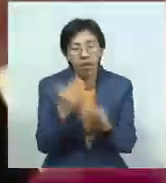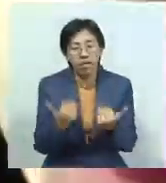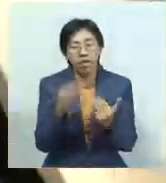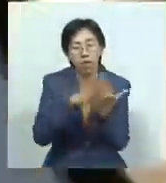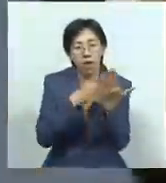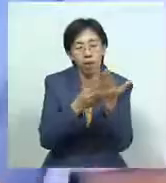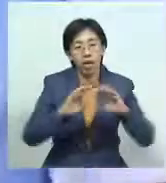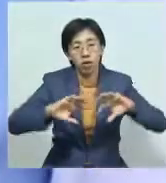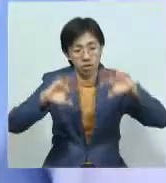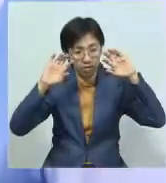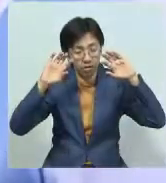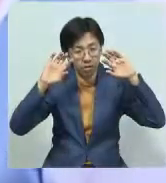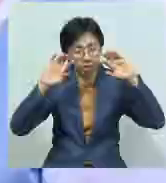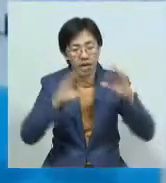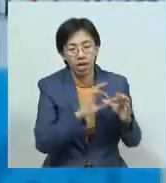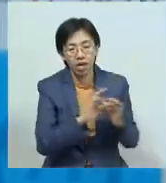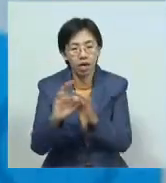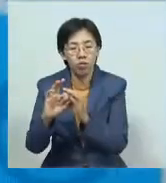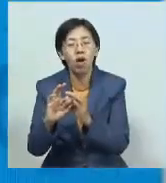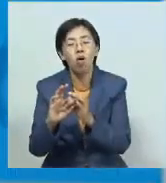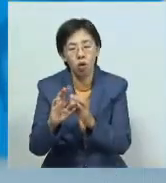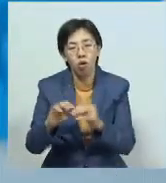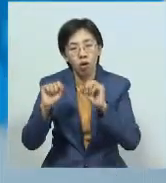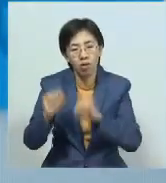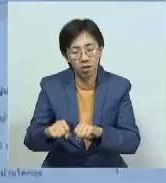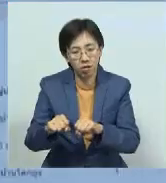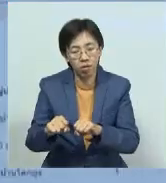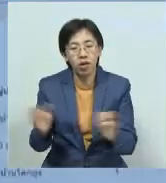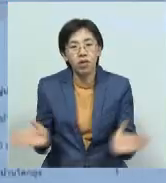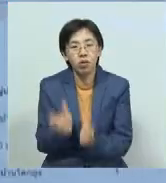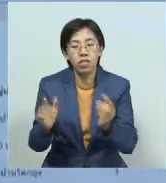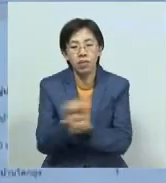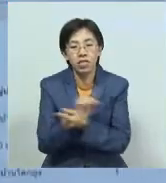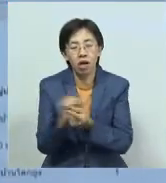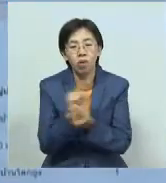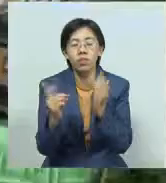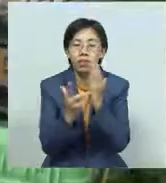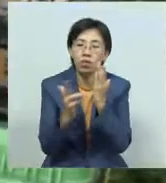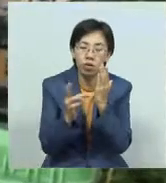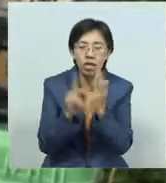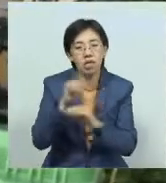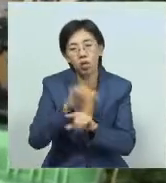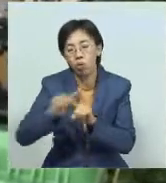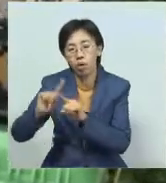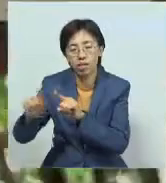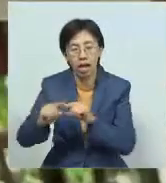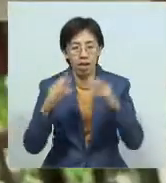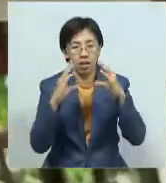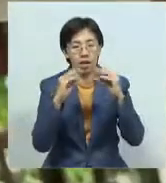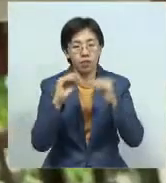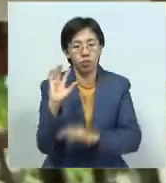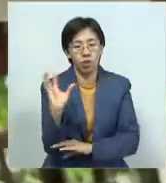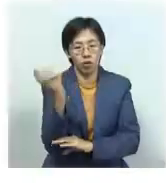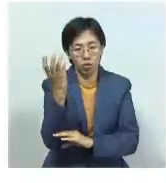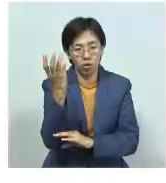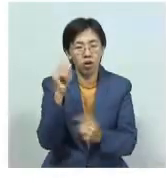บายของรัฐบาลสอดคล้องกับปฏิญญาว่าด้วยหลักการสร้างสังคมสารสนเทศของการประชุมสุดยอดระดับโลก